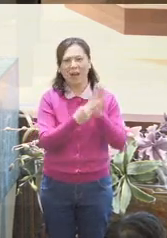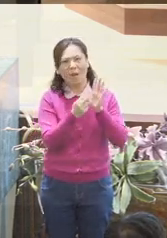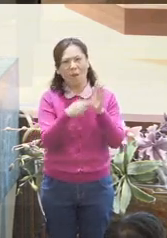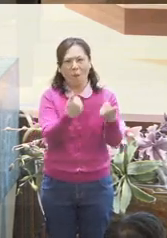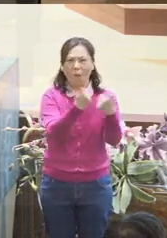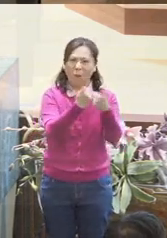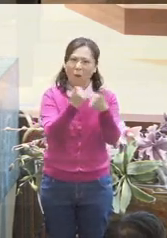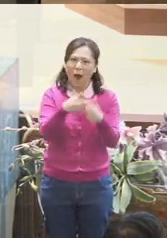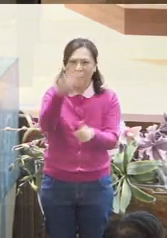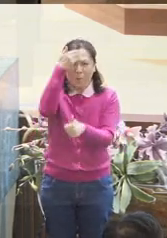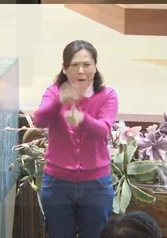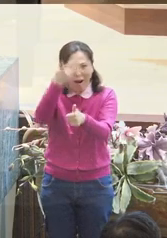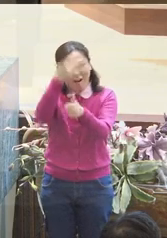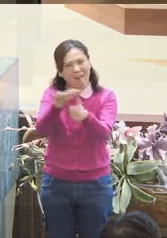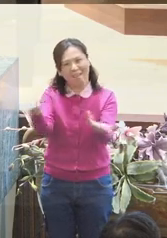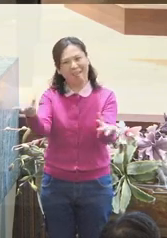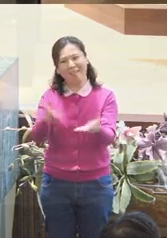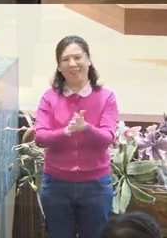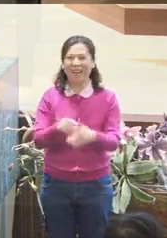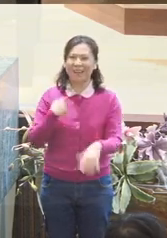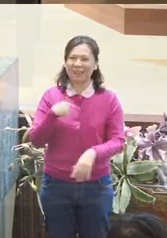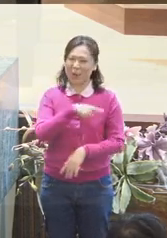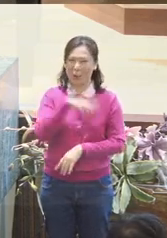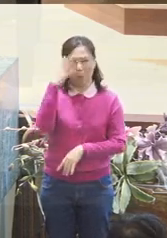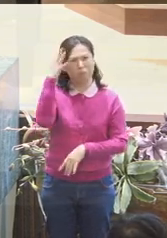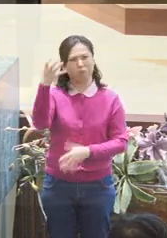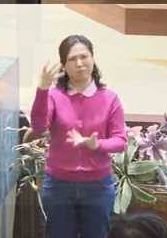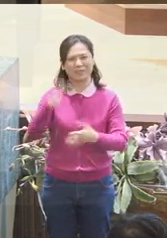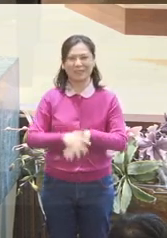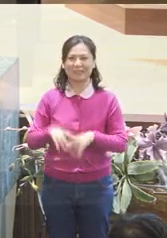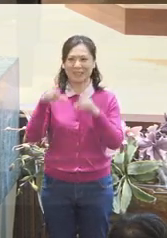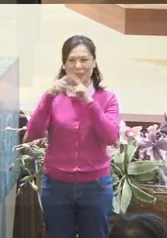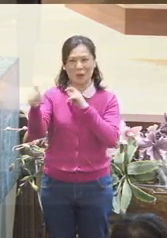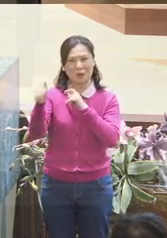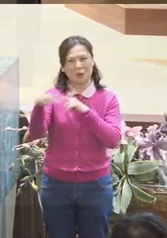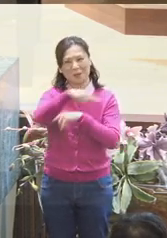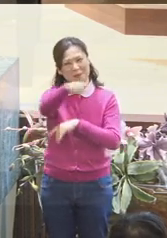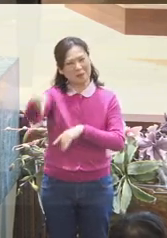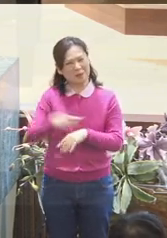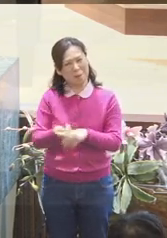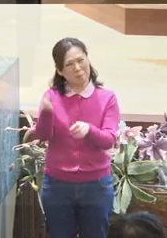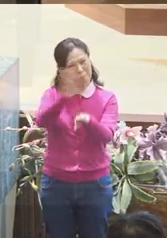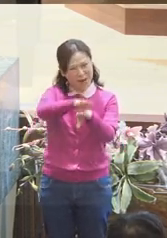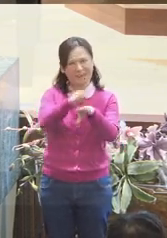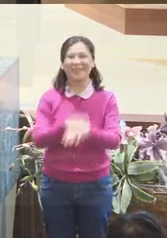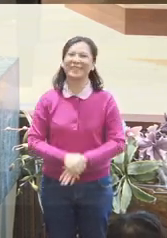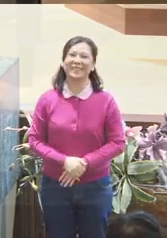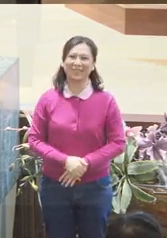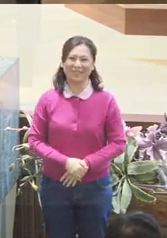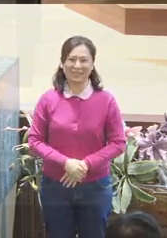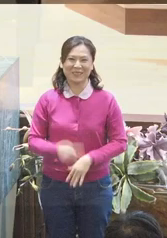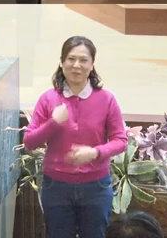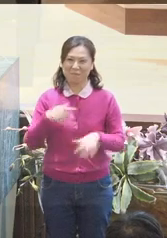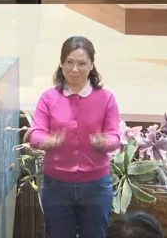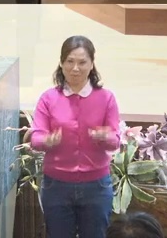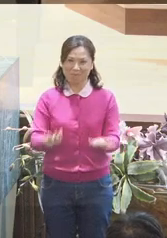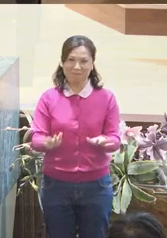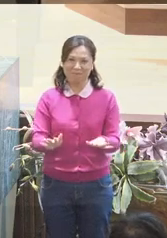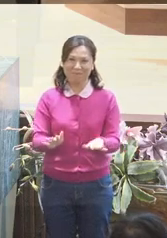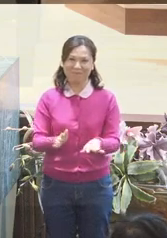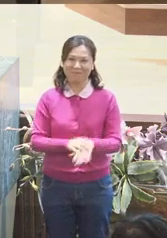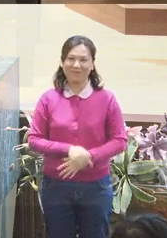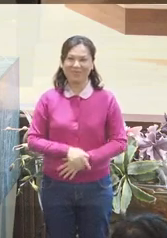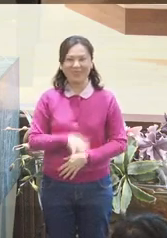译的麻烦的话，那么他们会很困扰，而且会加倍的困扰。所以我这次不